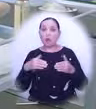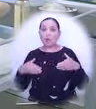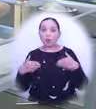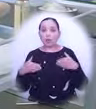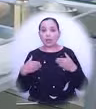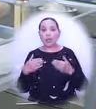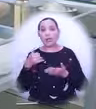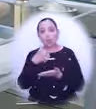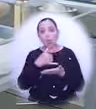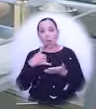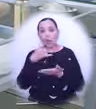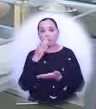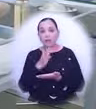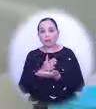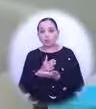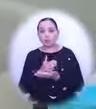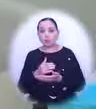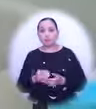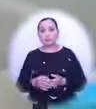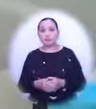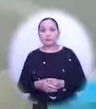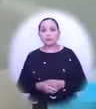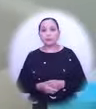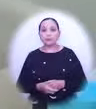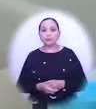foydali yog'lar mavjud.